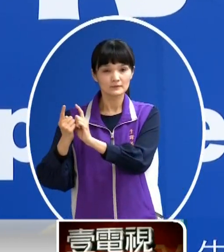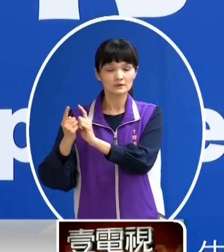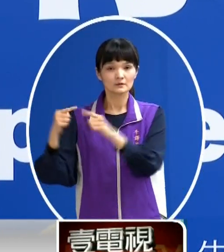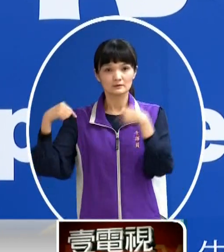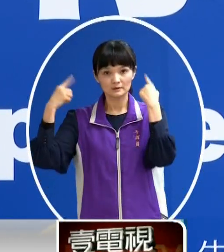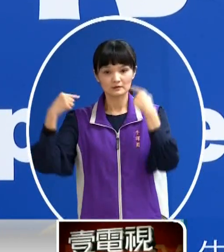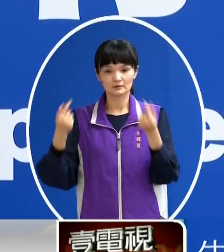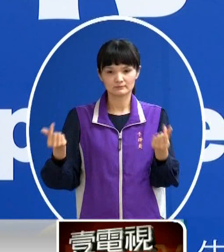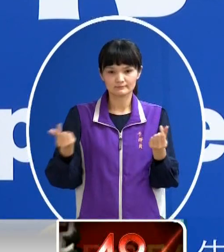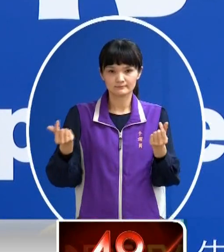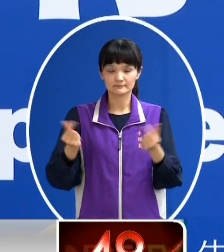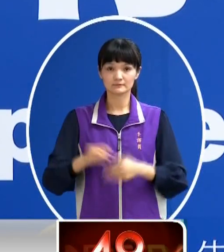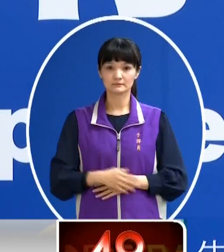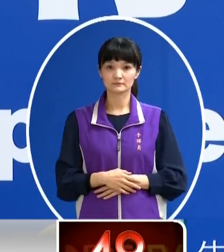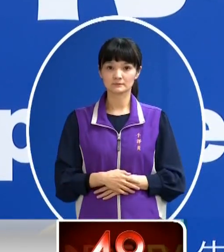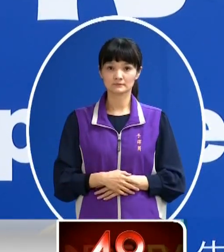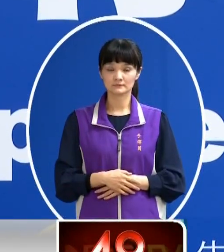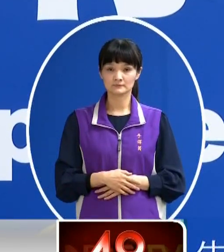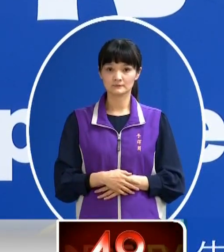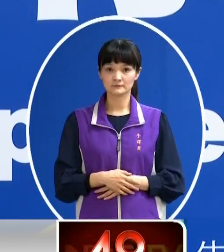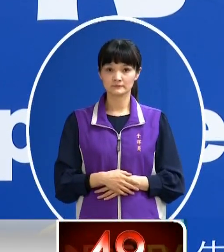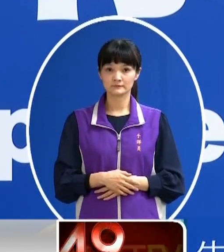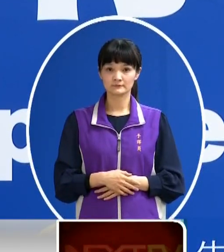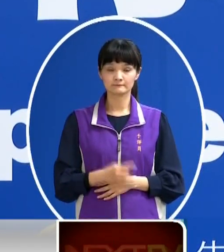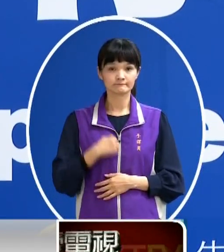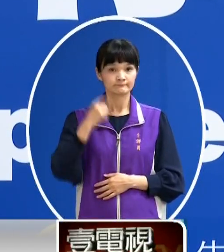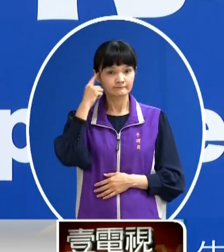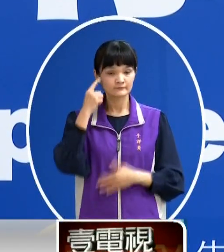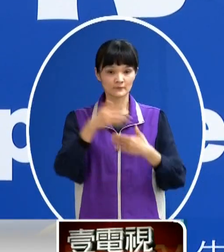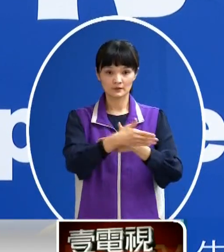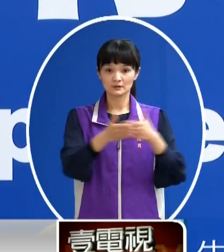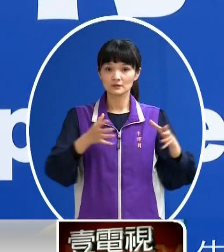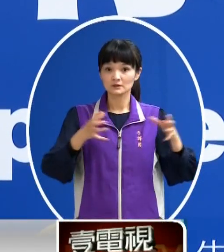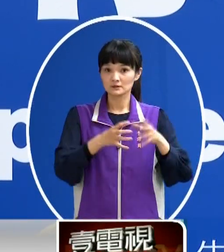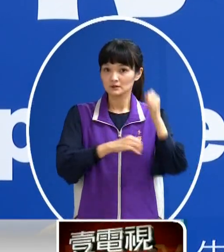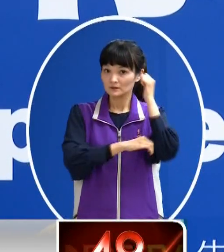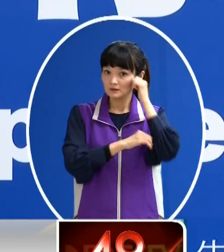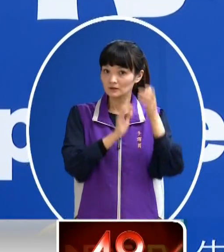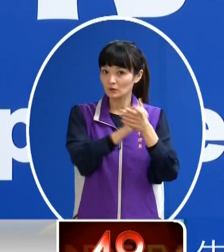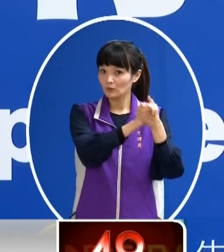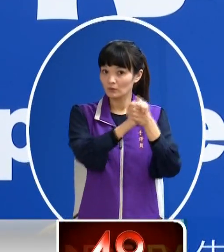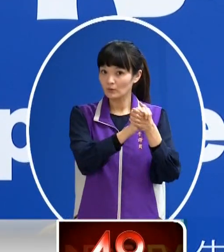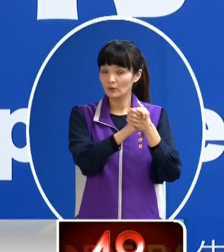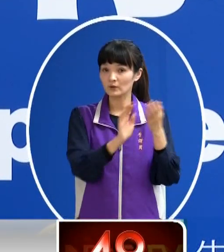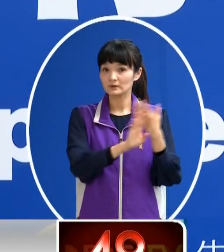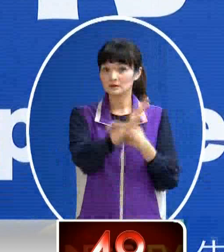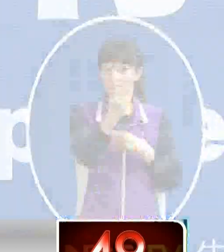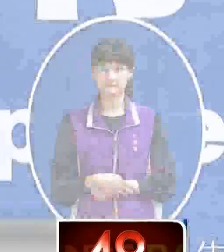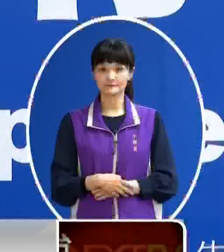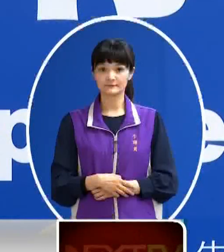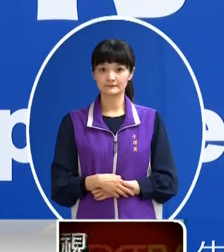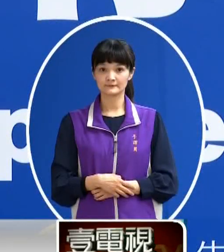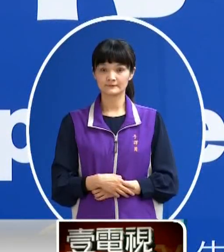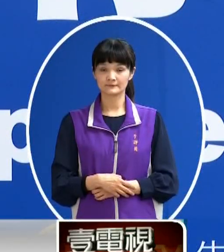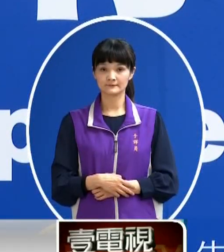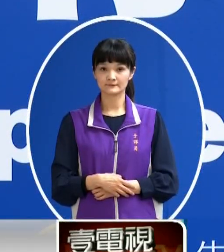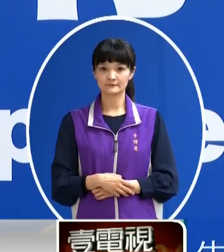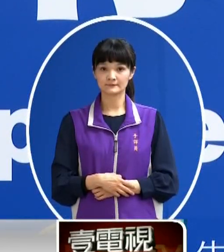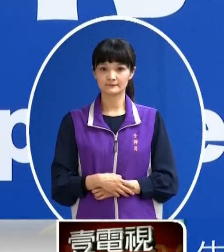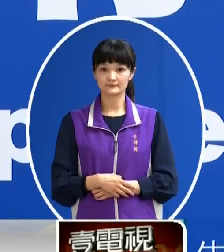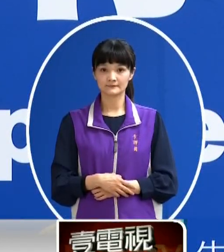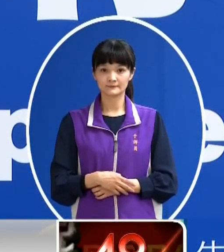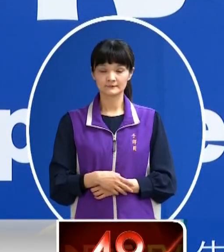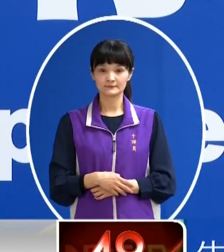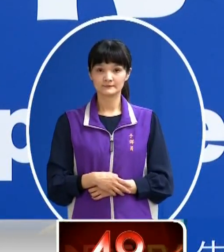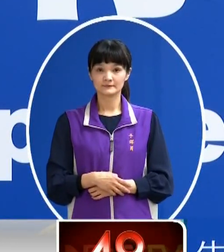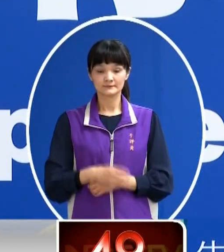在所以我们是把他的室友所有的另外3位的室友都做裁检。一开始的时候可